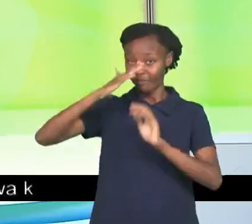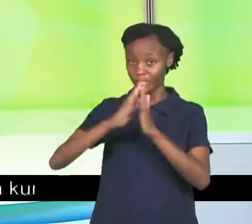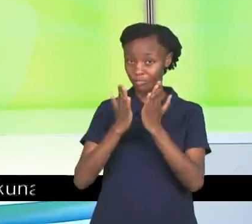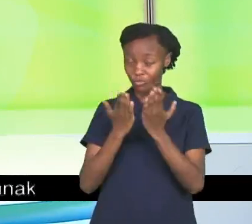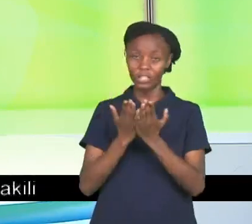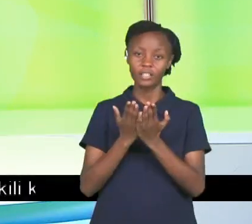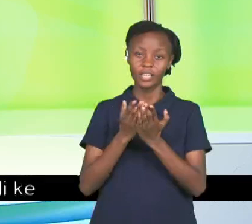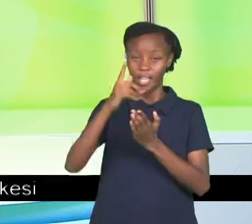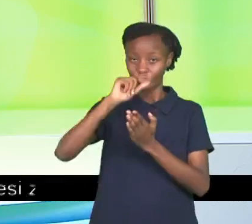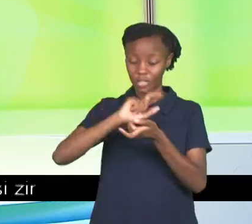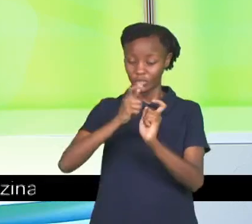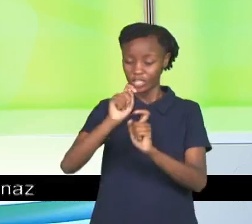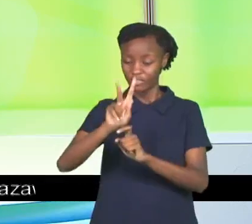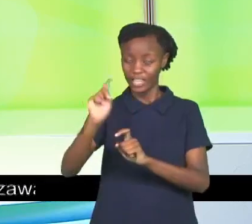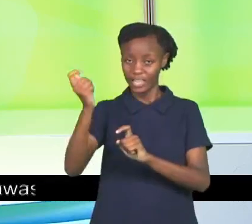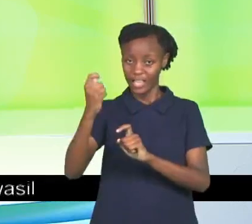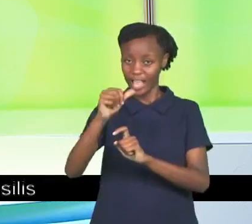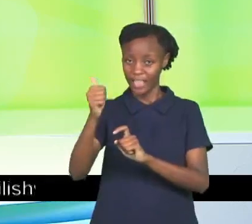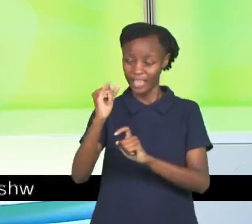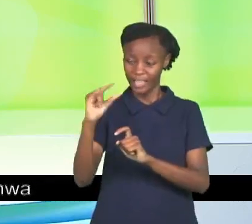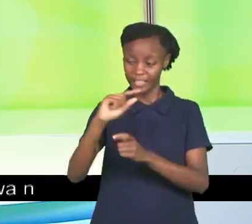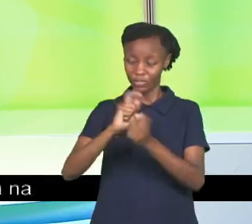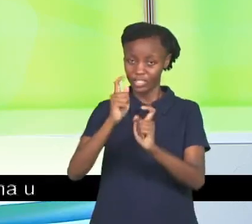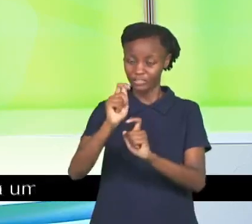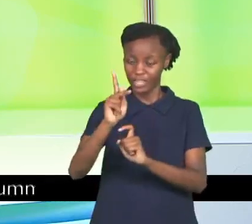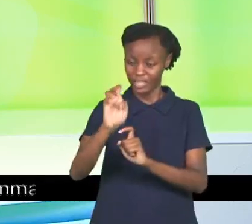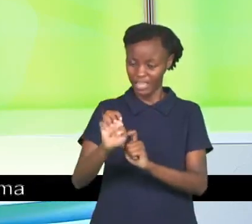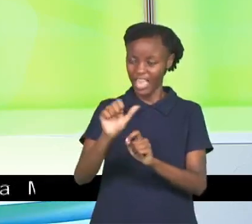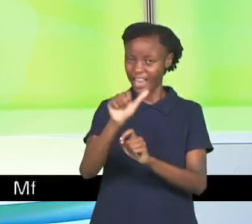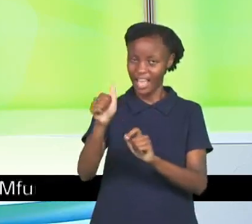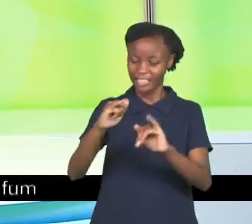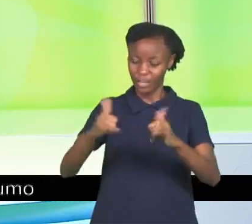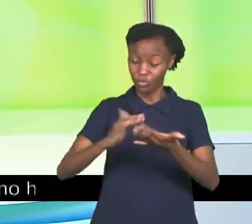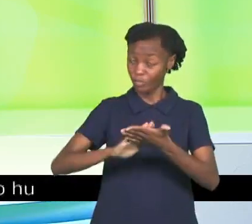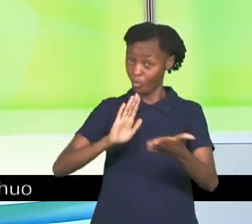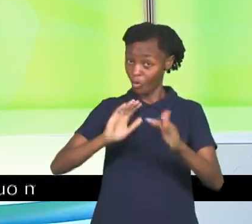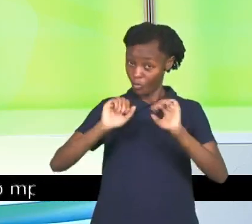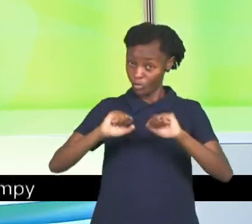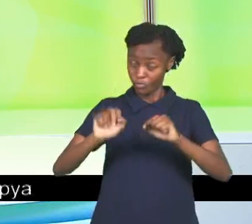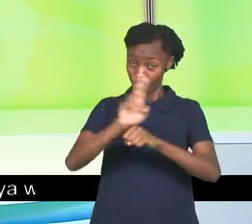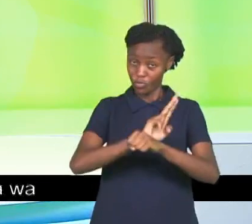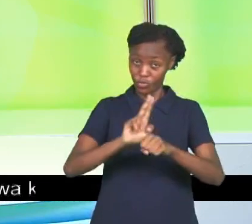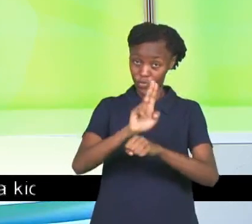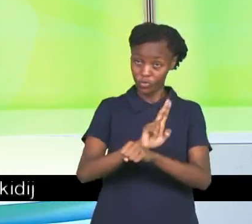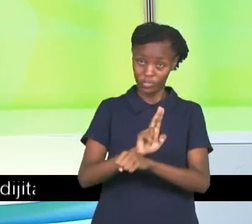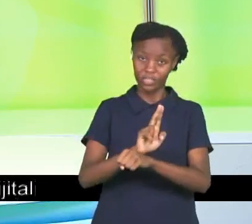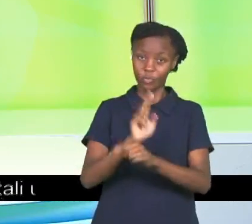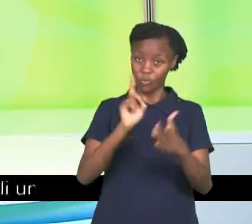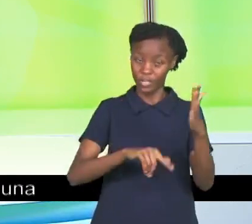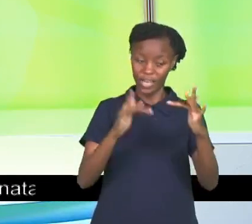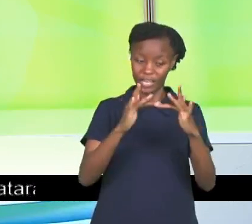Kenya, Instagram tupo sana Switch TV KE, na vile vile kwa hizi na habari zingine nyingi zaidi unaweza zama kwenye tovuti yetu maridadi kweli kweli